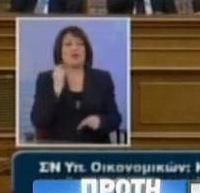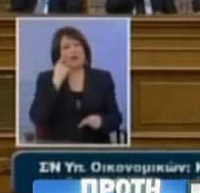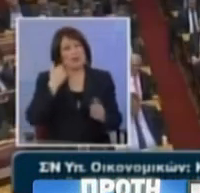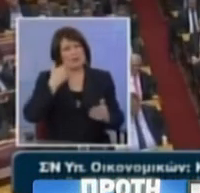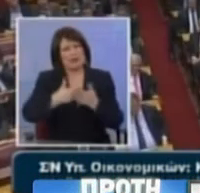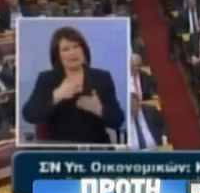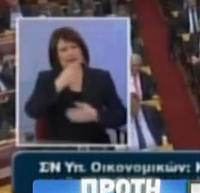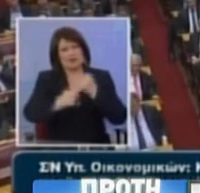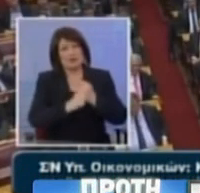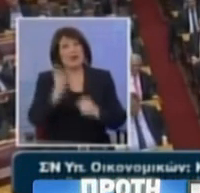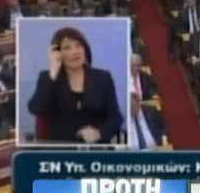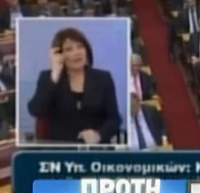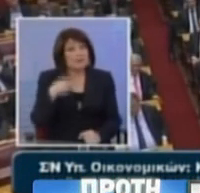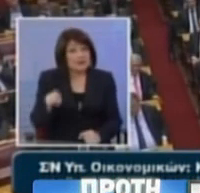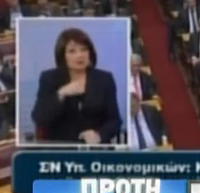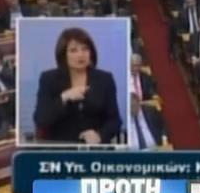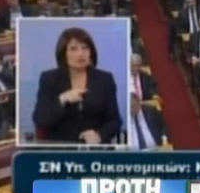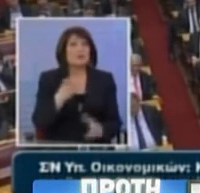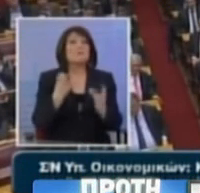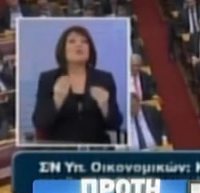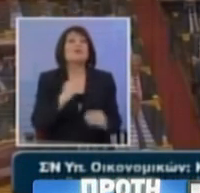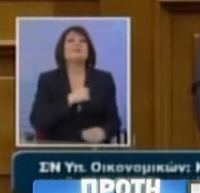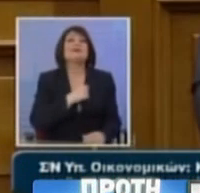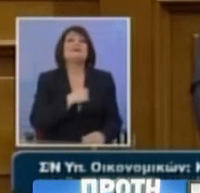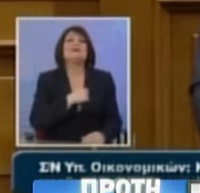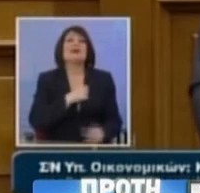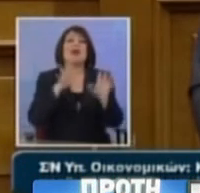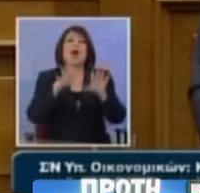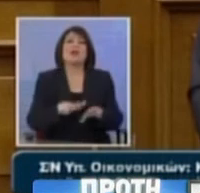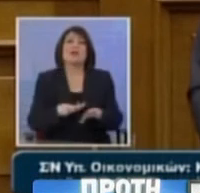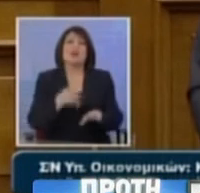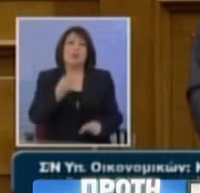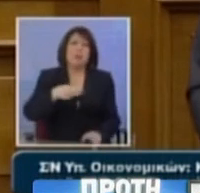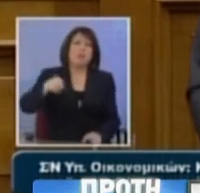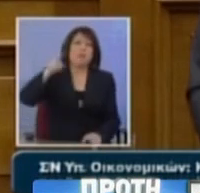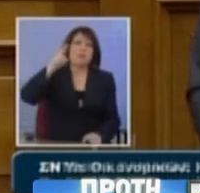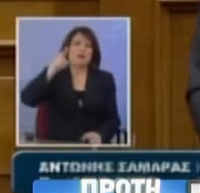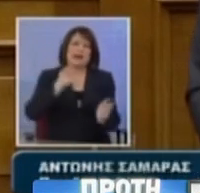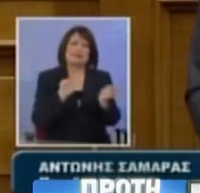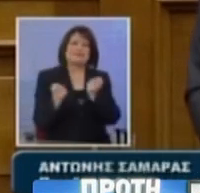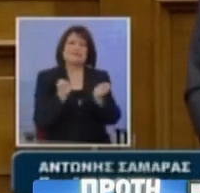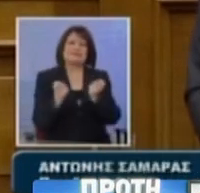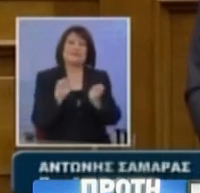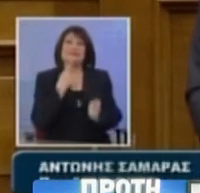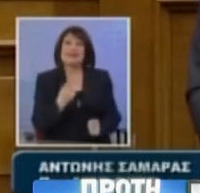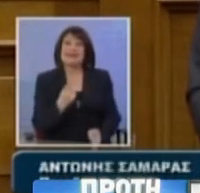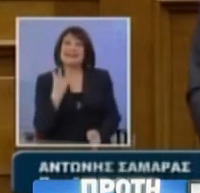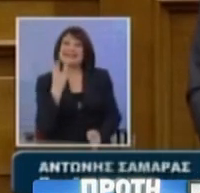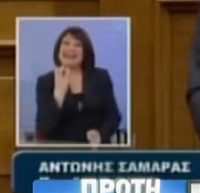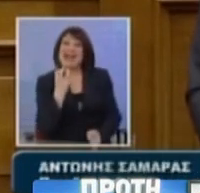ότι η ανεργία θα ξεφύγει φέτος πολύ περισσότερο. Μιλούσαν για ανεργία 30 και 33% στο τέλος του